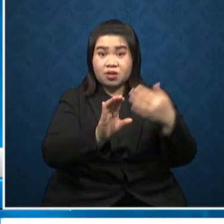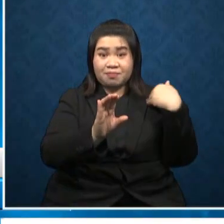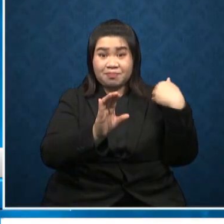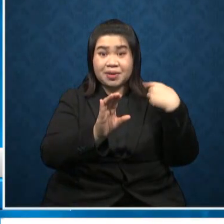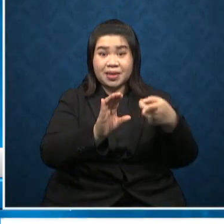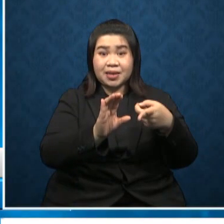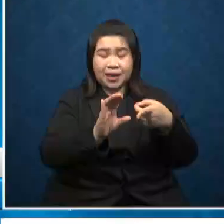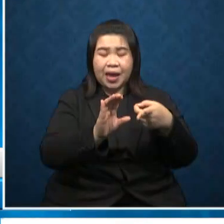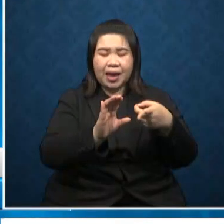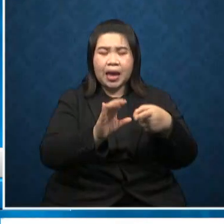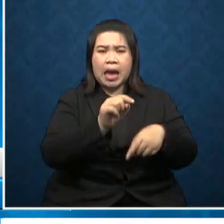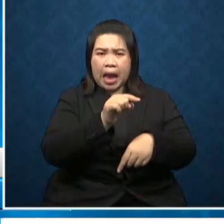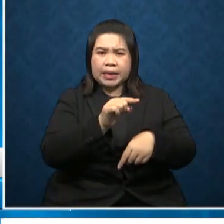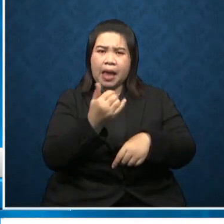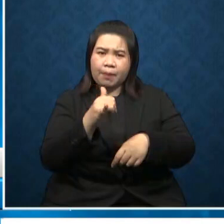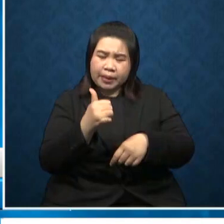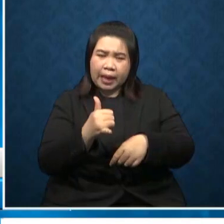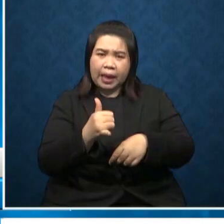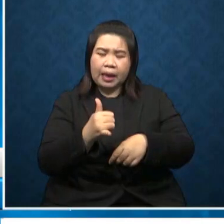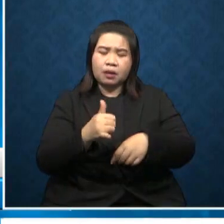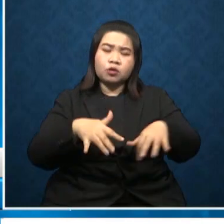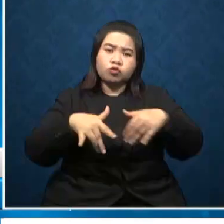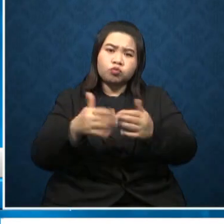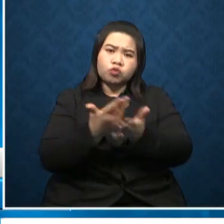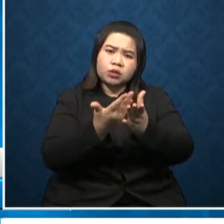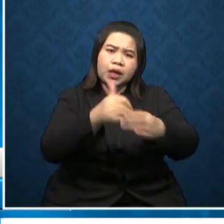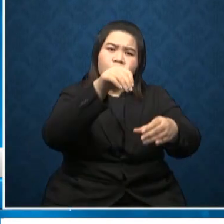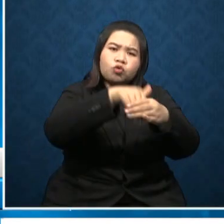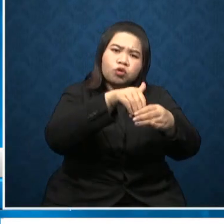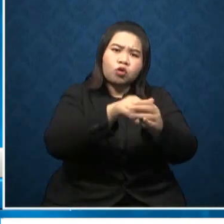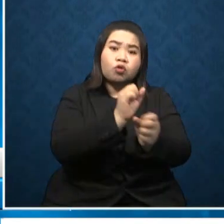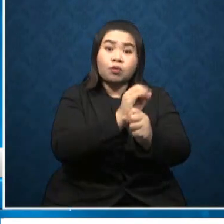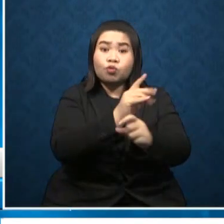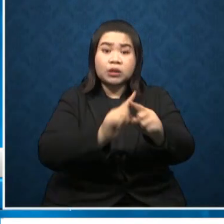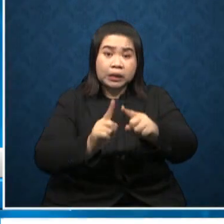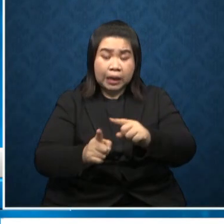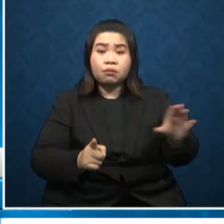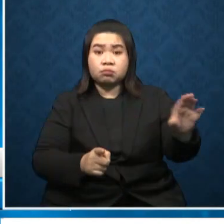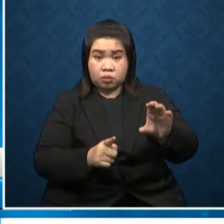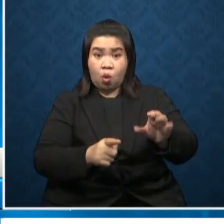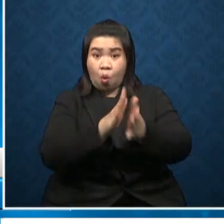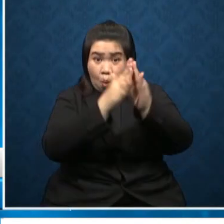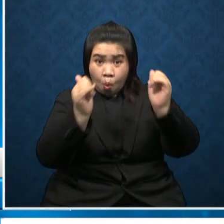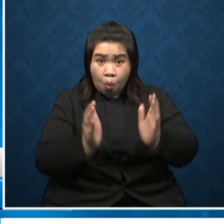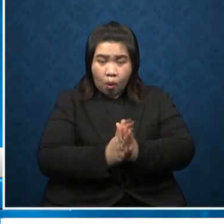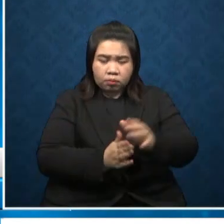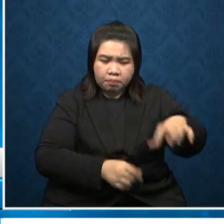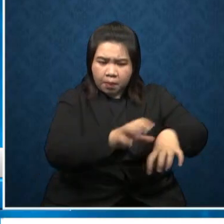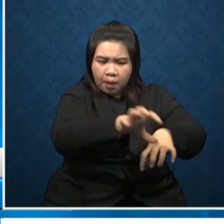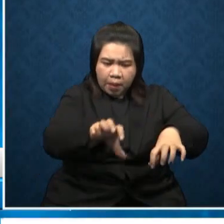ที่ได้จากสัตว์แรงศรัทธามากนะครับตรงนี้เนี่ยถ้าหากว่ามาสนับสนุนให้เกิด